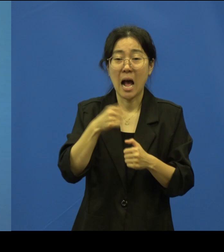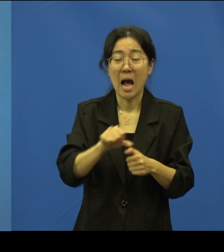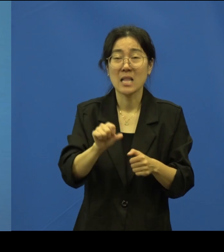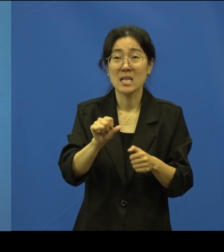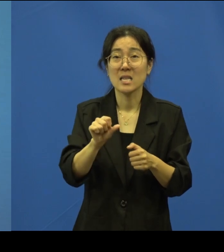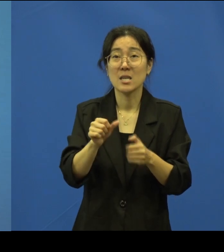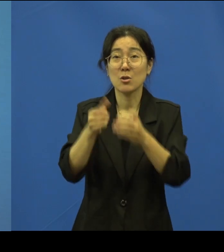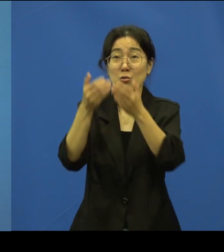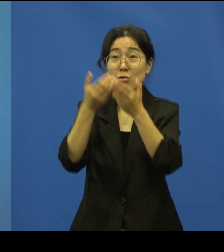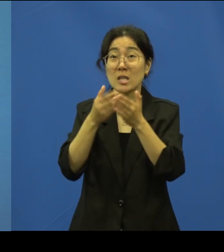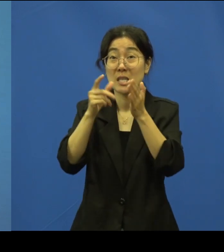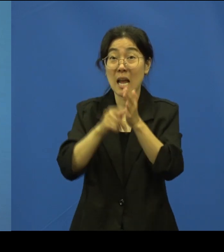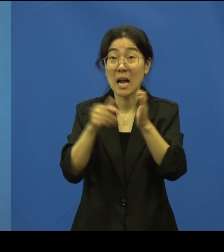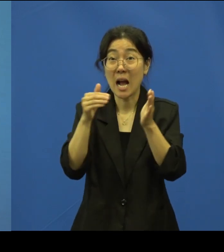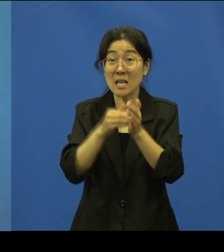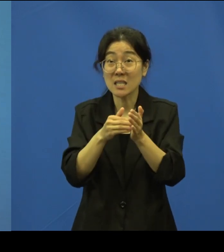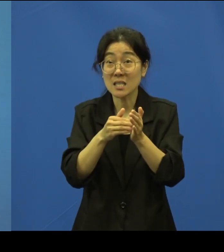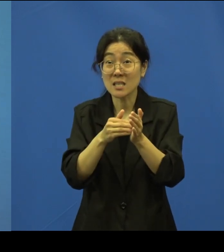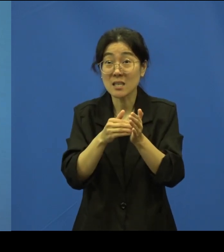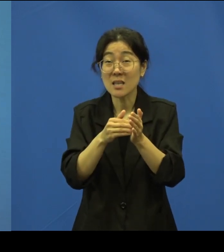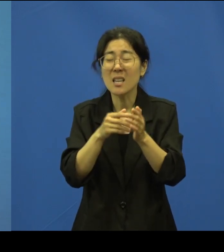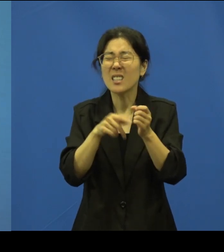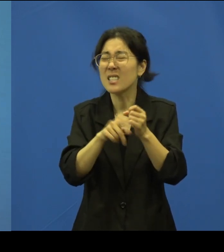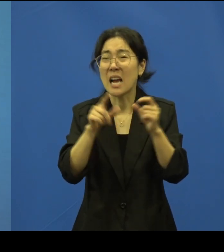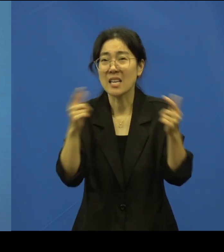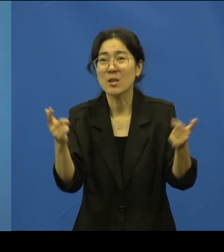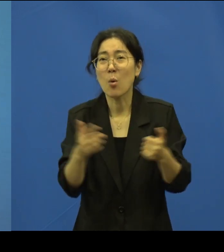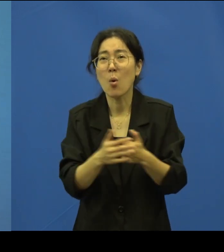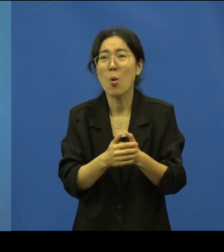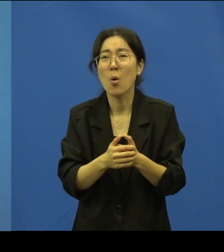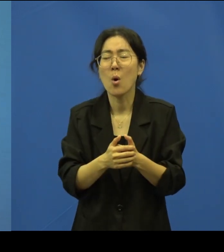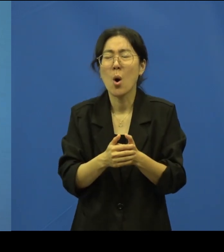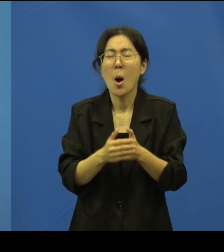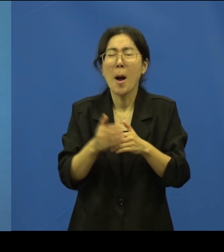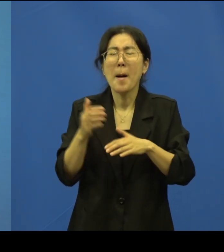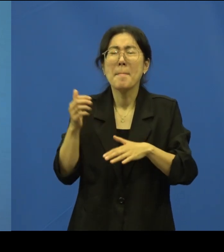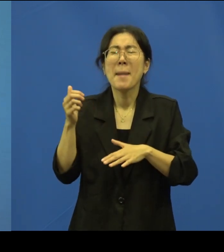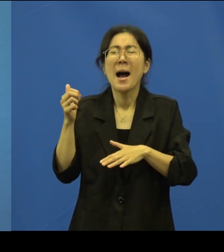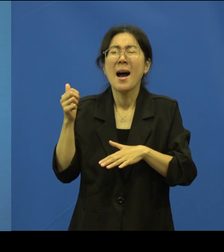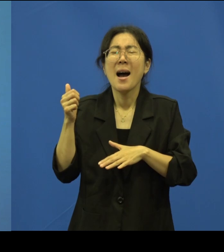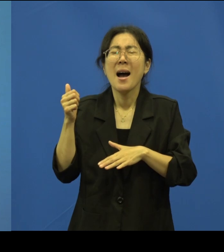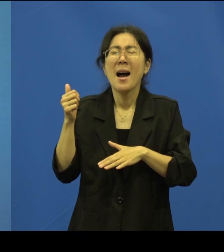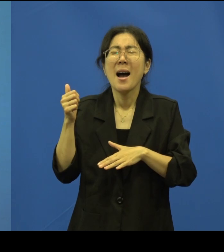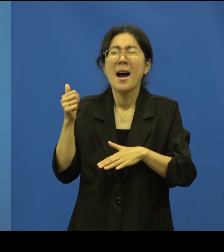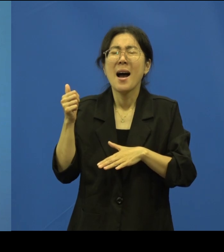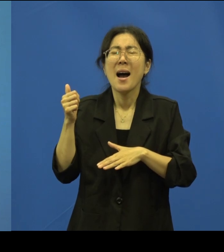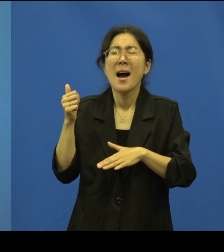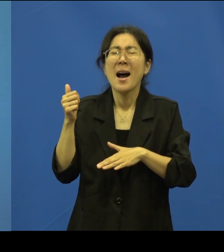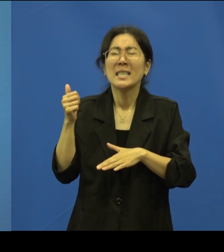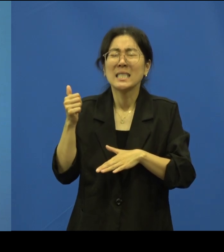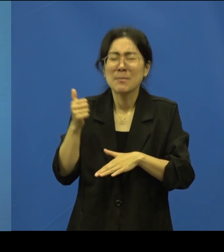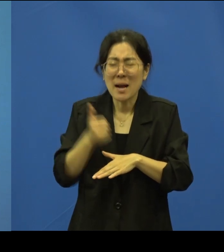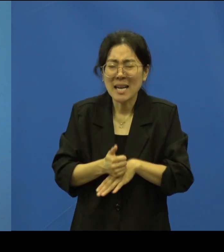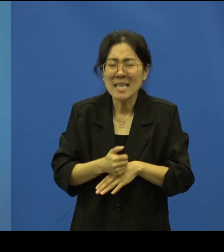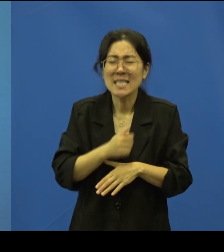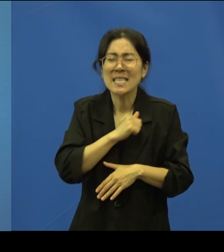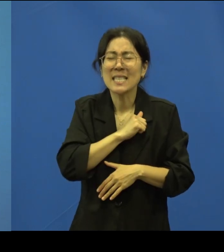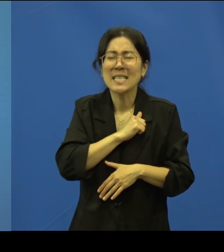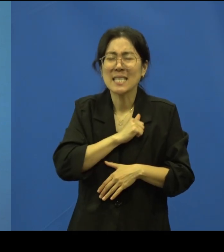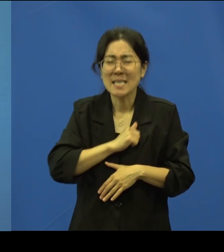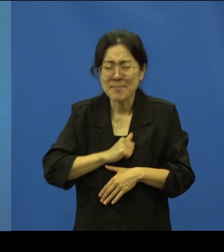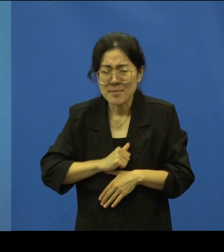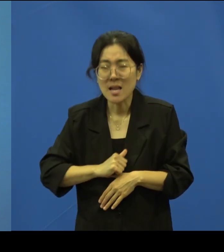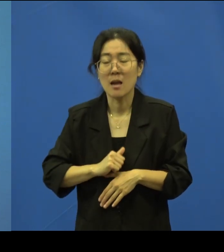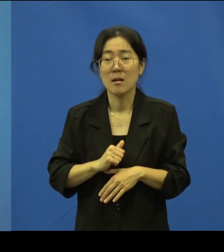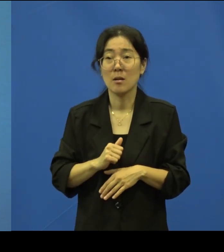그때까지 오래 참아, 즉 그의 신앙은 끝까지 인내하는 믿음이었다는 거예요. 끝까지 믿는